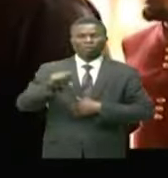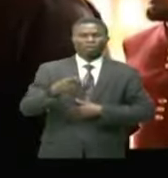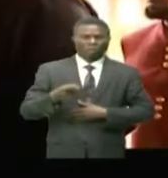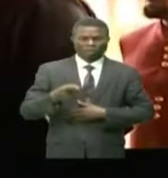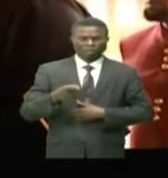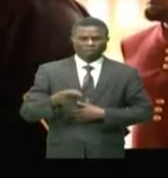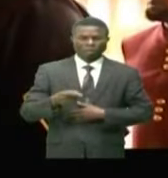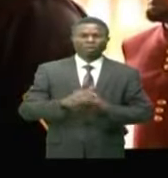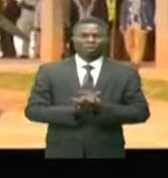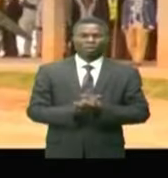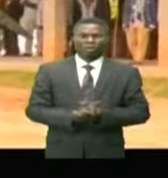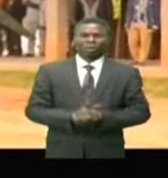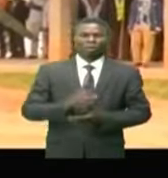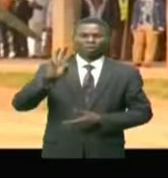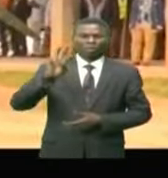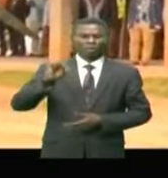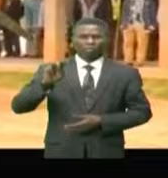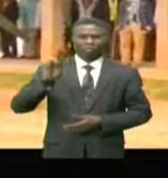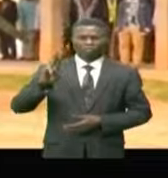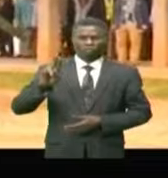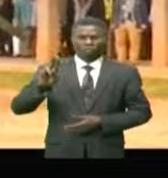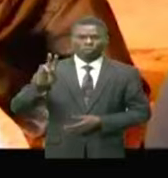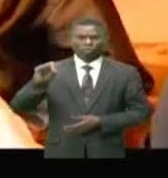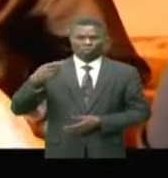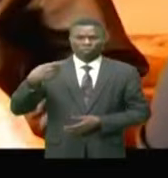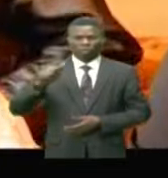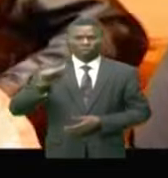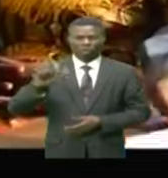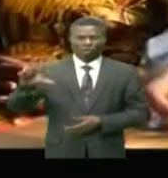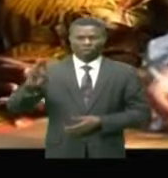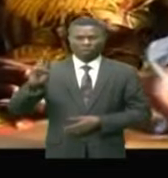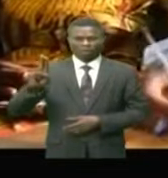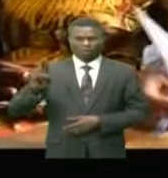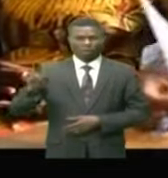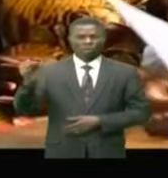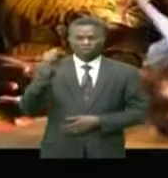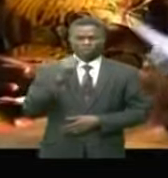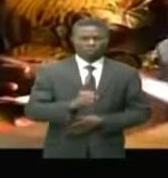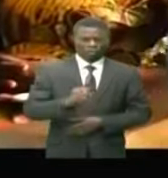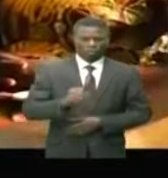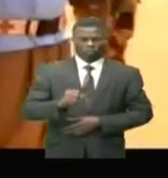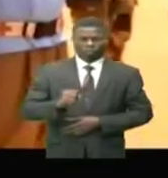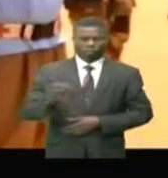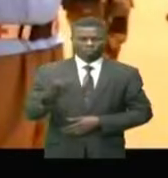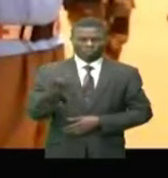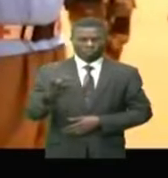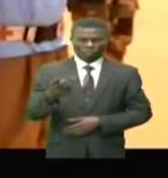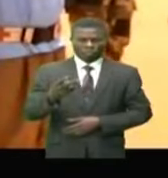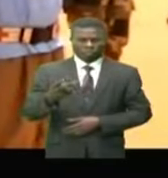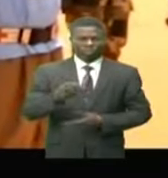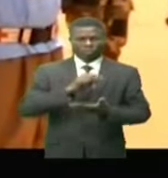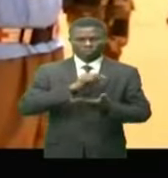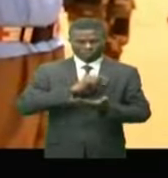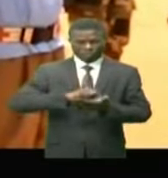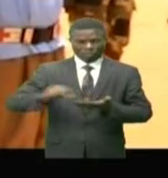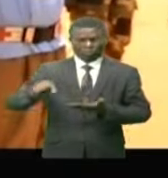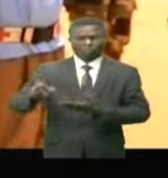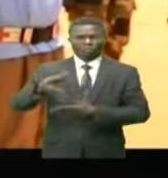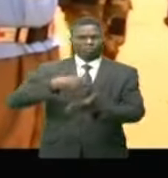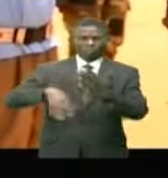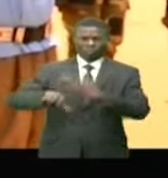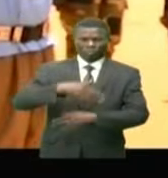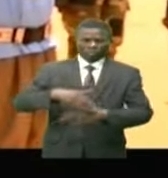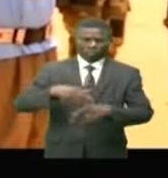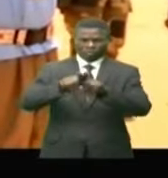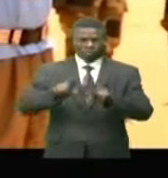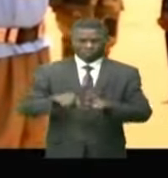Jérôme Djalou en secteur de Walendo Piti. Les dénominés prennent tous pour l'éradication de l'insécurité et